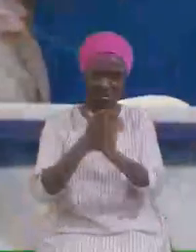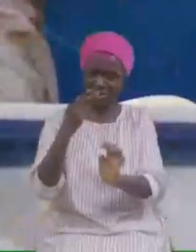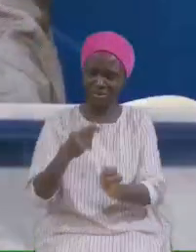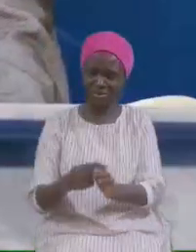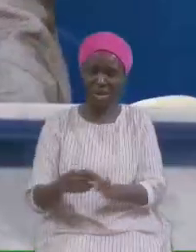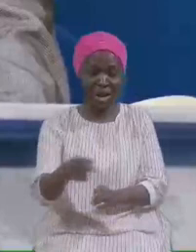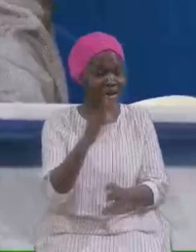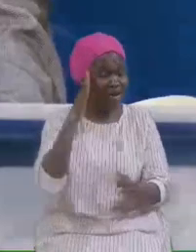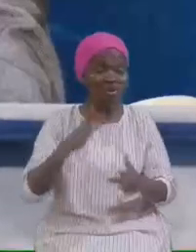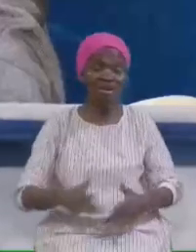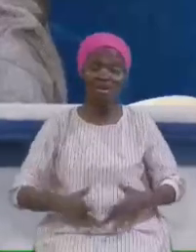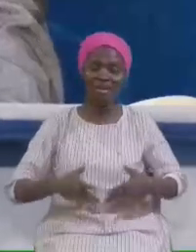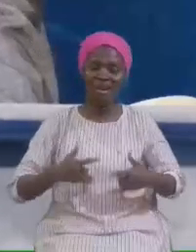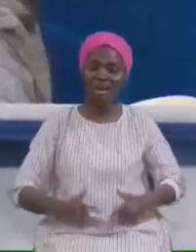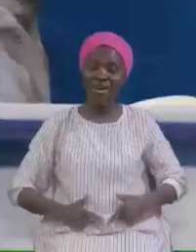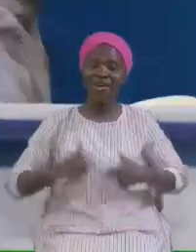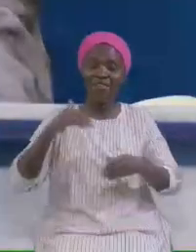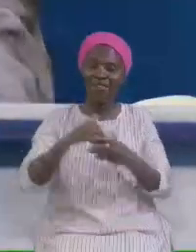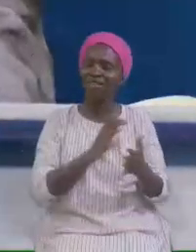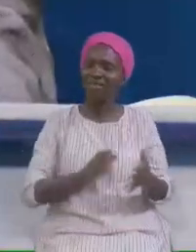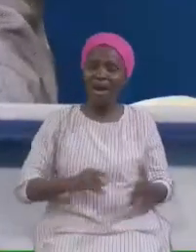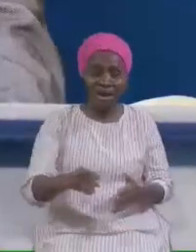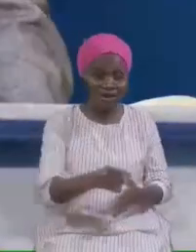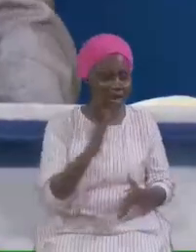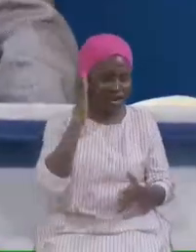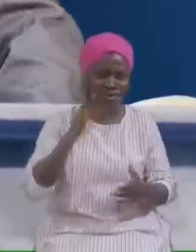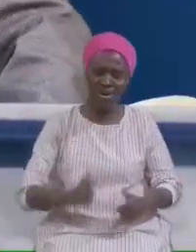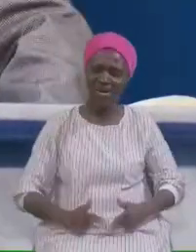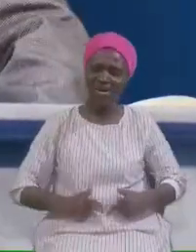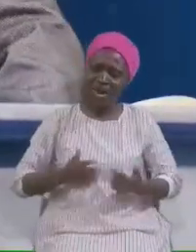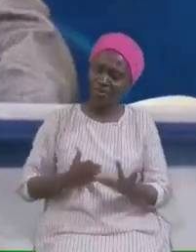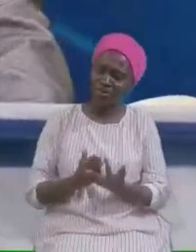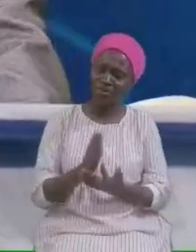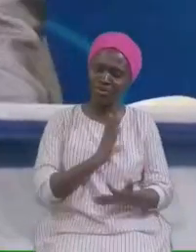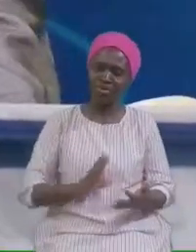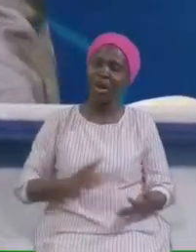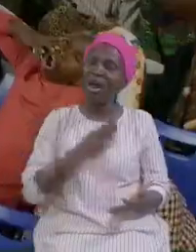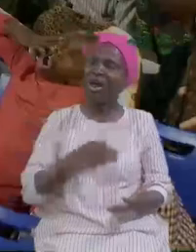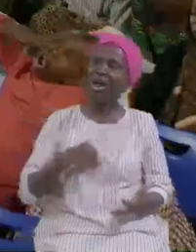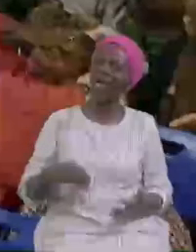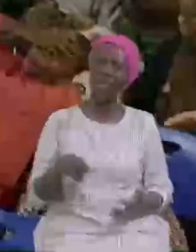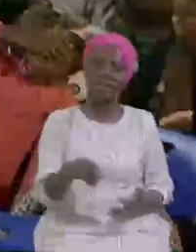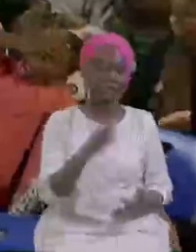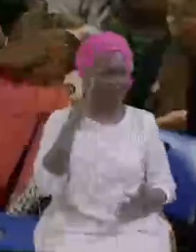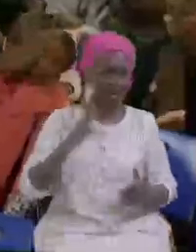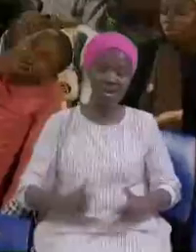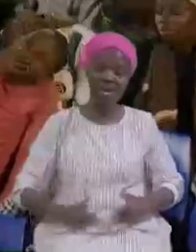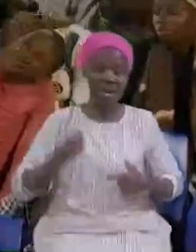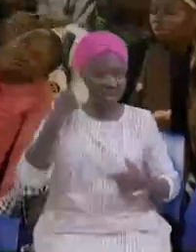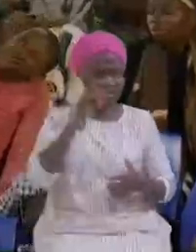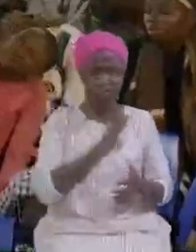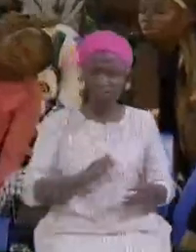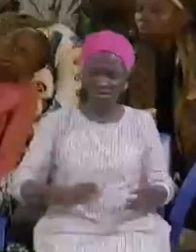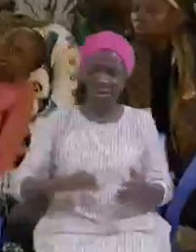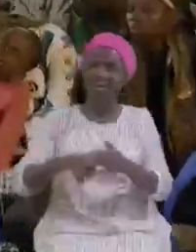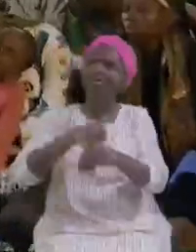qu'ils vivent en Christ. Ils vivront à travers Christ et ils vivront pour Christ.